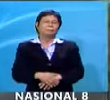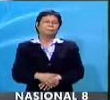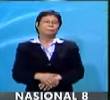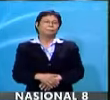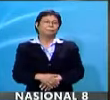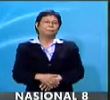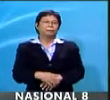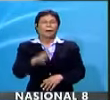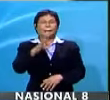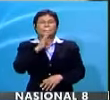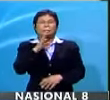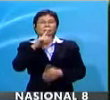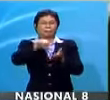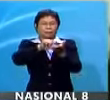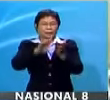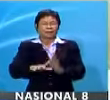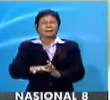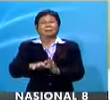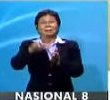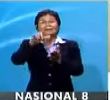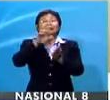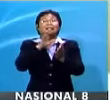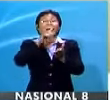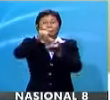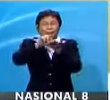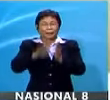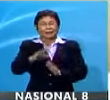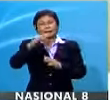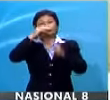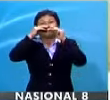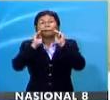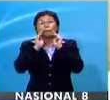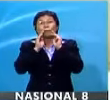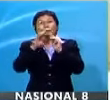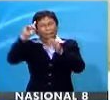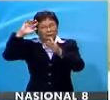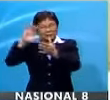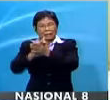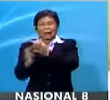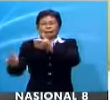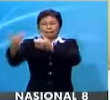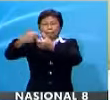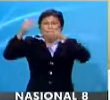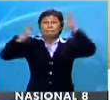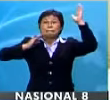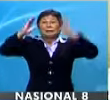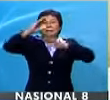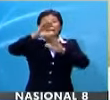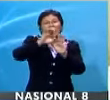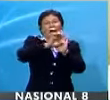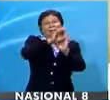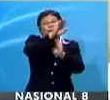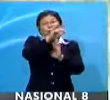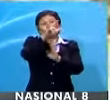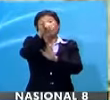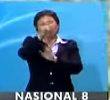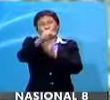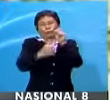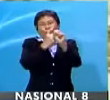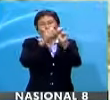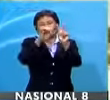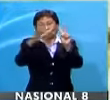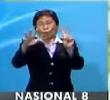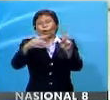sementara itu bercakap kepada media kemudiannya Tan Sri Muhidin yakin penyertaan Malaysia padao Milano 2015 memberi impak cukup